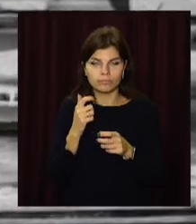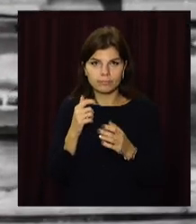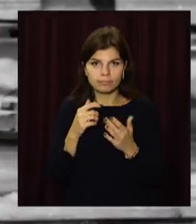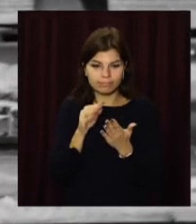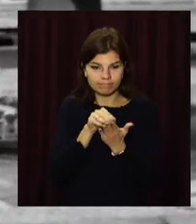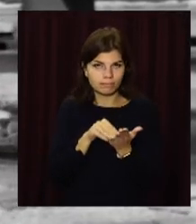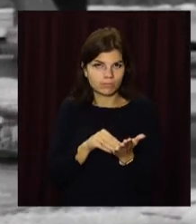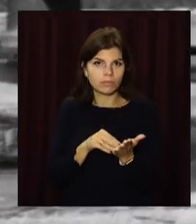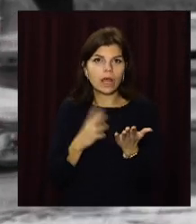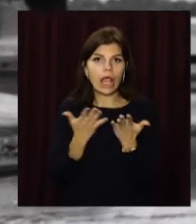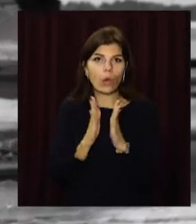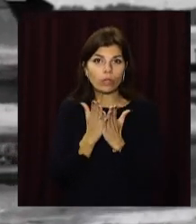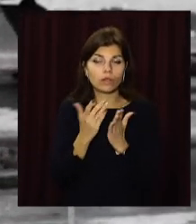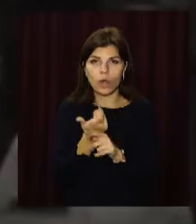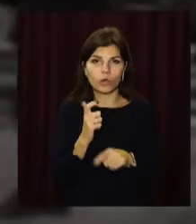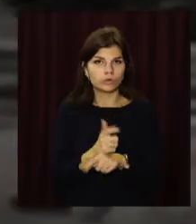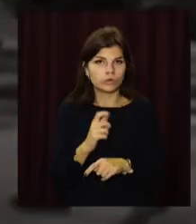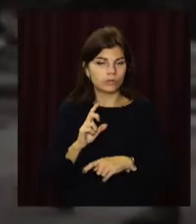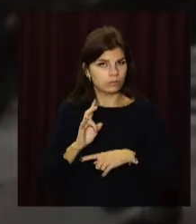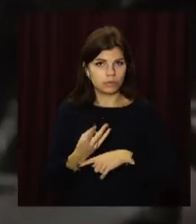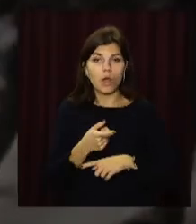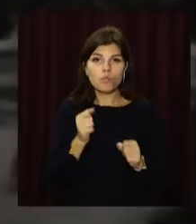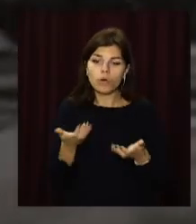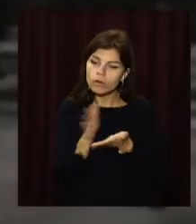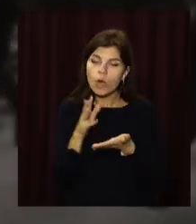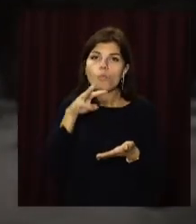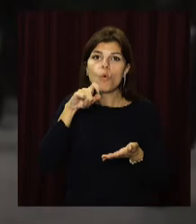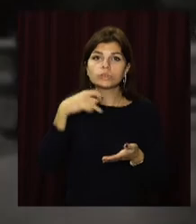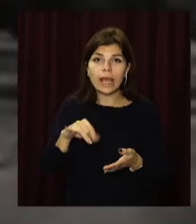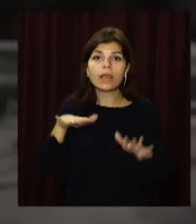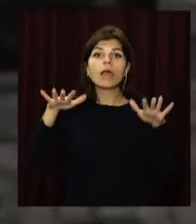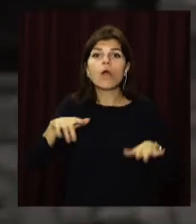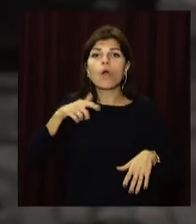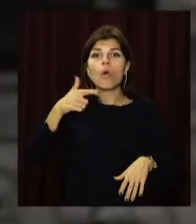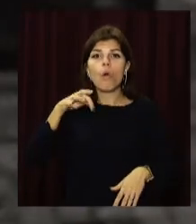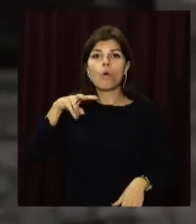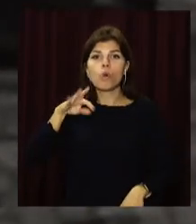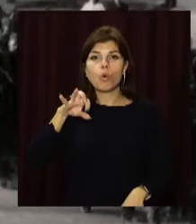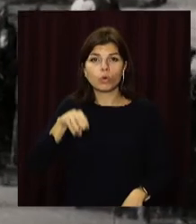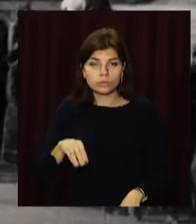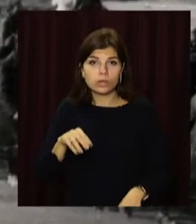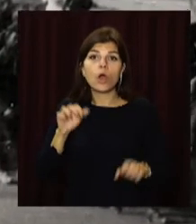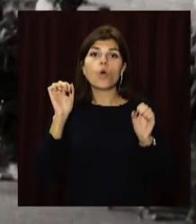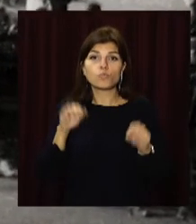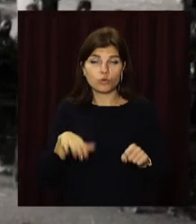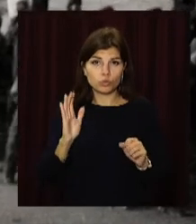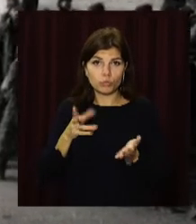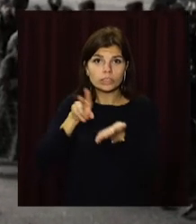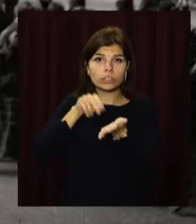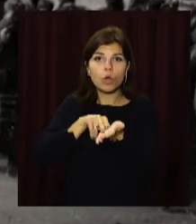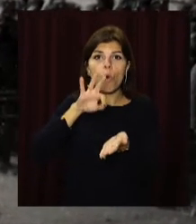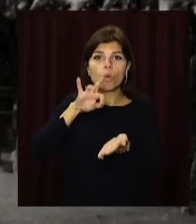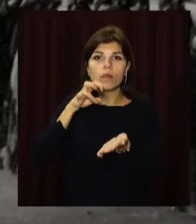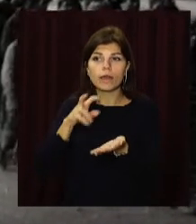матеріалів, які викладені у книжці. Її можна погортати у музеї Голокосту. Видання можна також буде завантажити